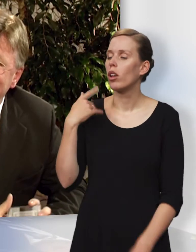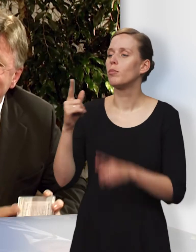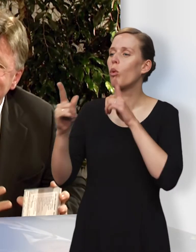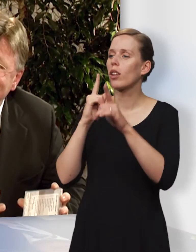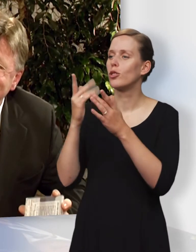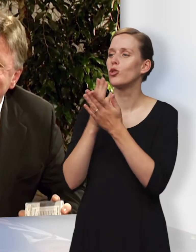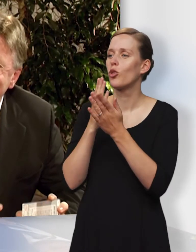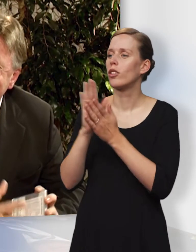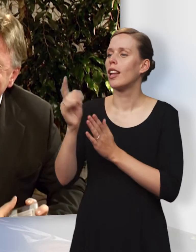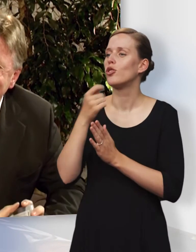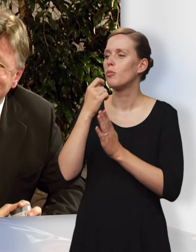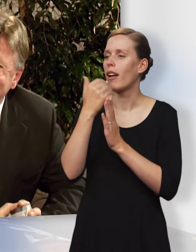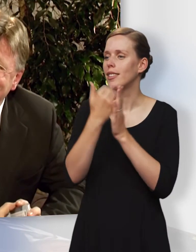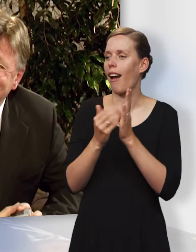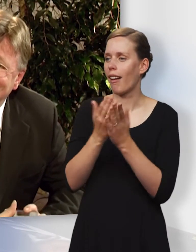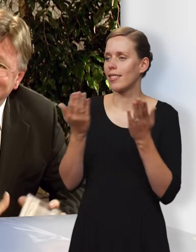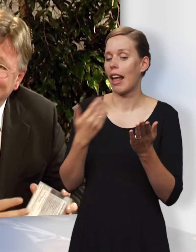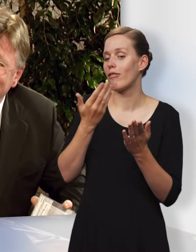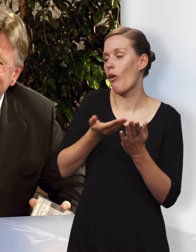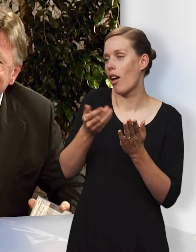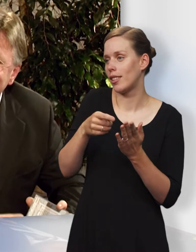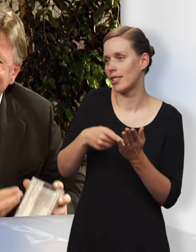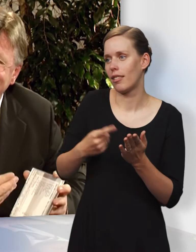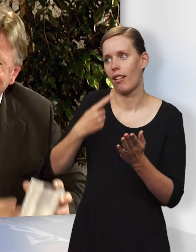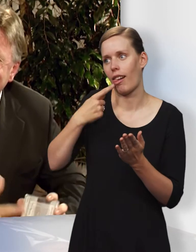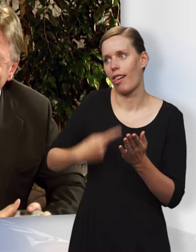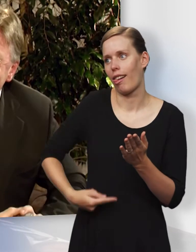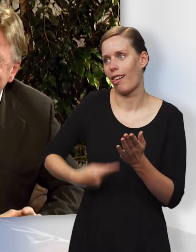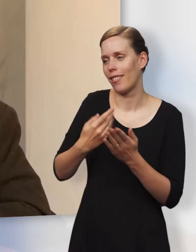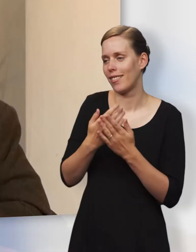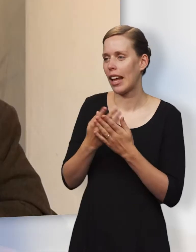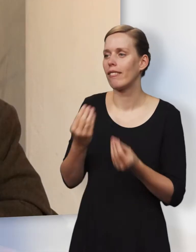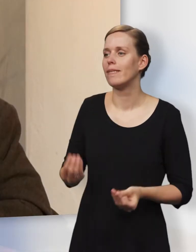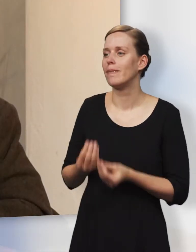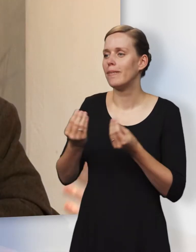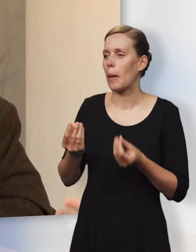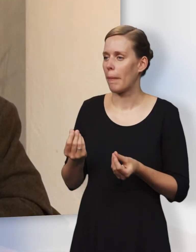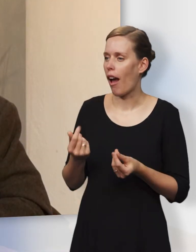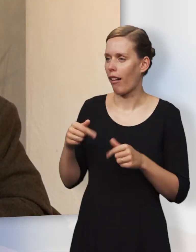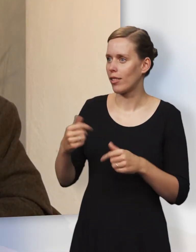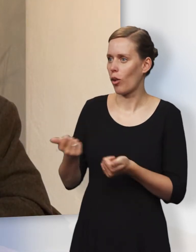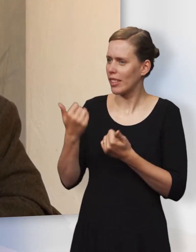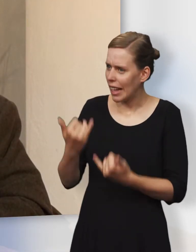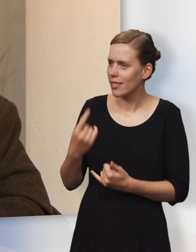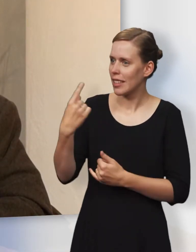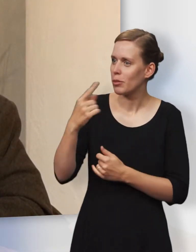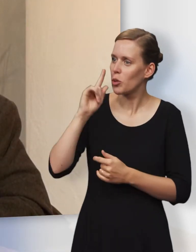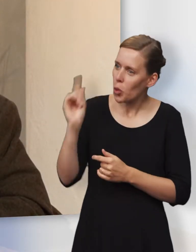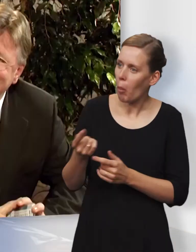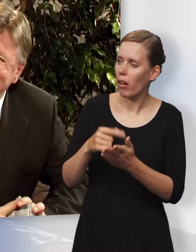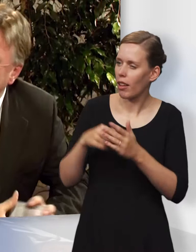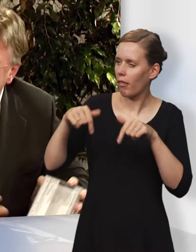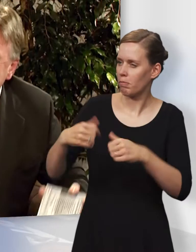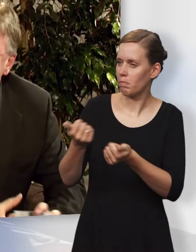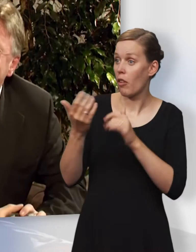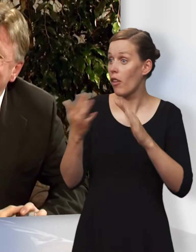Ihrer Speisekarte zitiert. Ja? Mhm. Da kommt man wirklich in den Genuss und auf den Geschmack. Sie haben uns jetzt auch noch mal auf den Geschmack